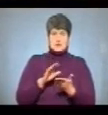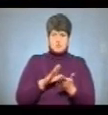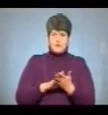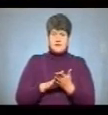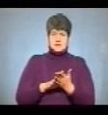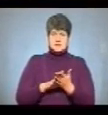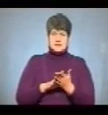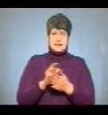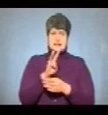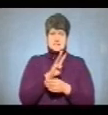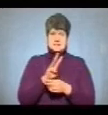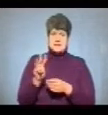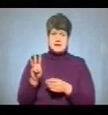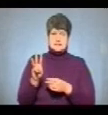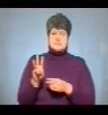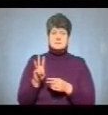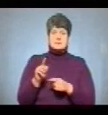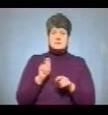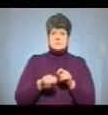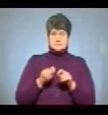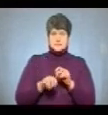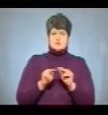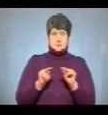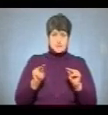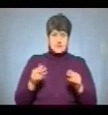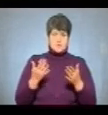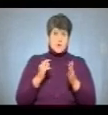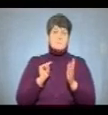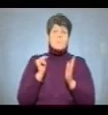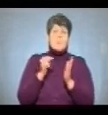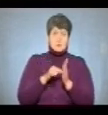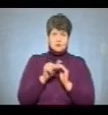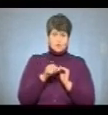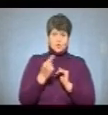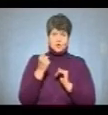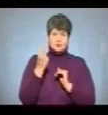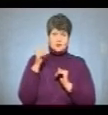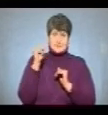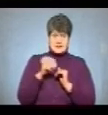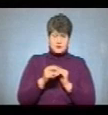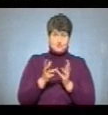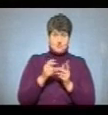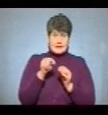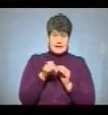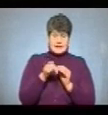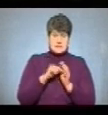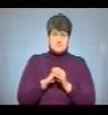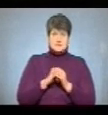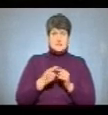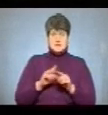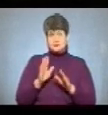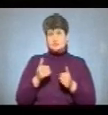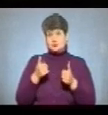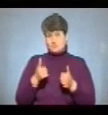сайті про сертифікацію вчителів. звичайно, якщо я попаду у ту тисячну кількість, то це буде